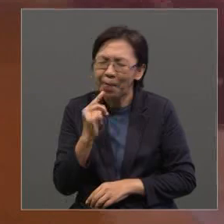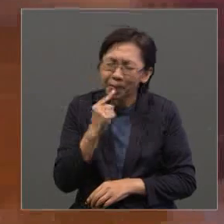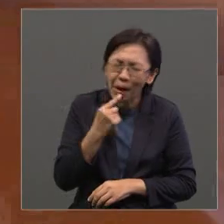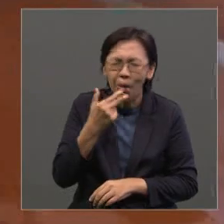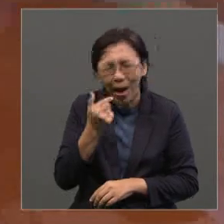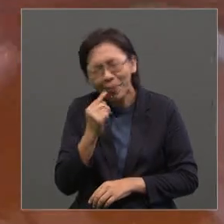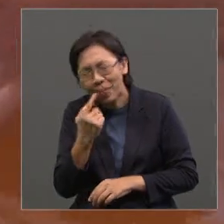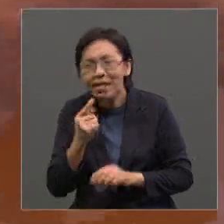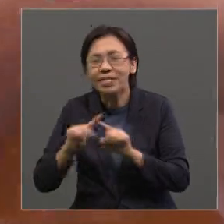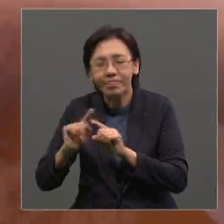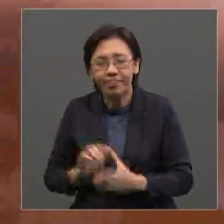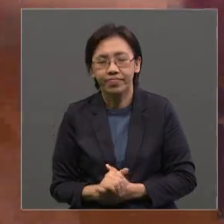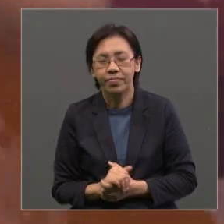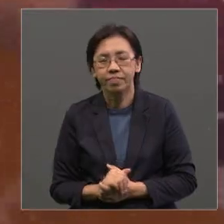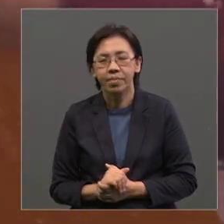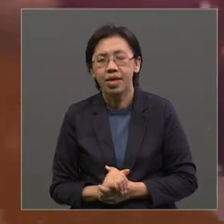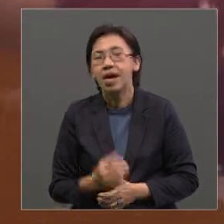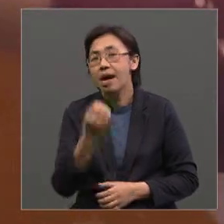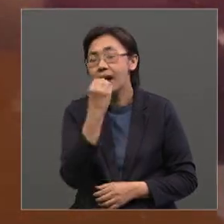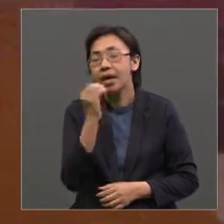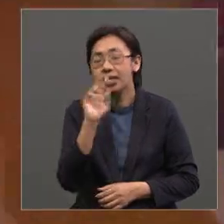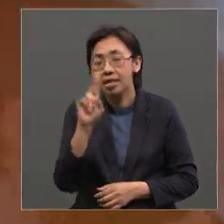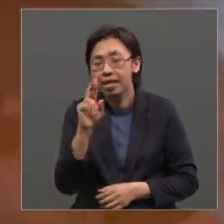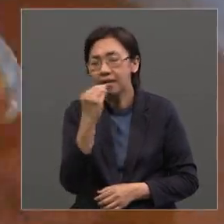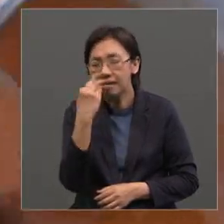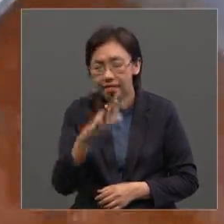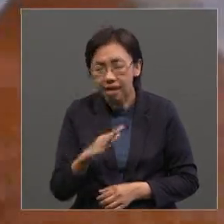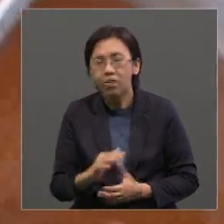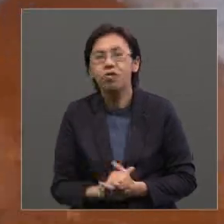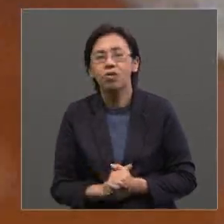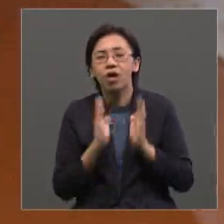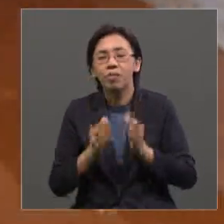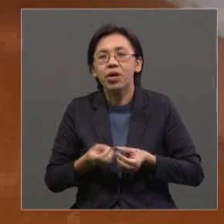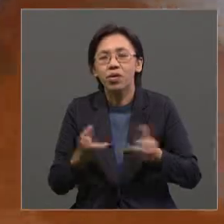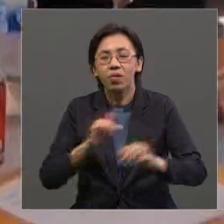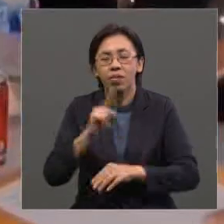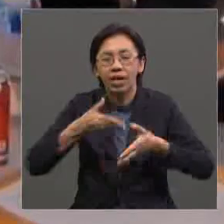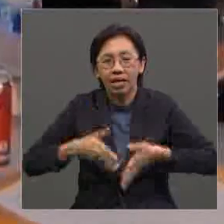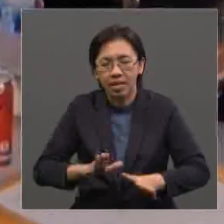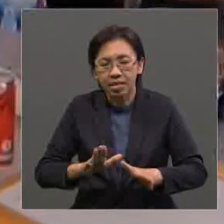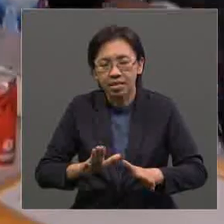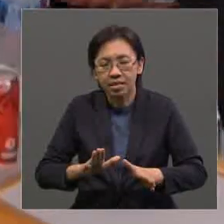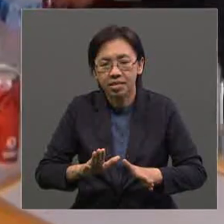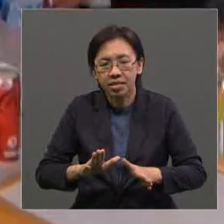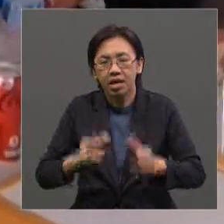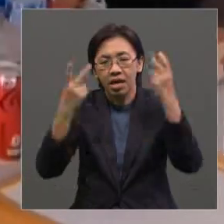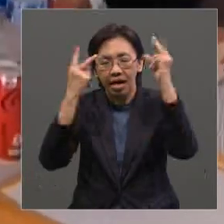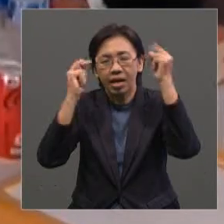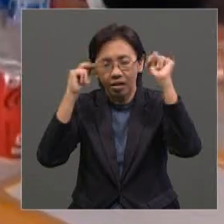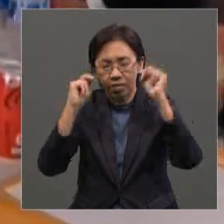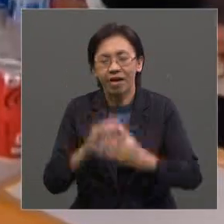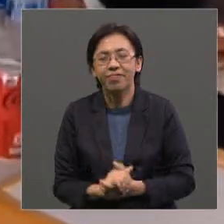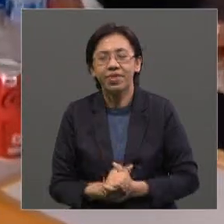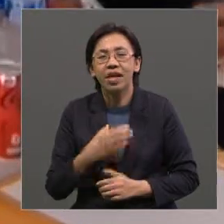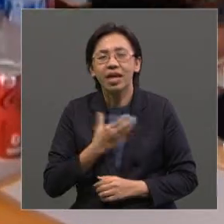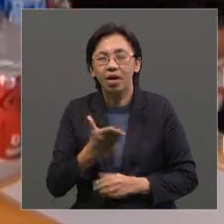ได้นะ โดยระหว่างรับประทานอาหารกลางวันนะครับก็มีตัวแทนภาคประชาชนในจังหวัดภูเก็ตเนี่ยก็อวยพรวันเกิดให้กับนายกรัฐมนตรีด้วย